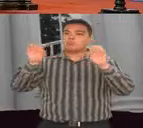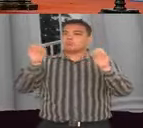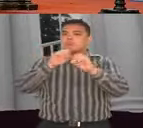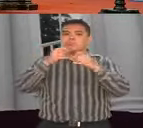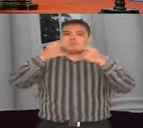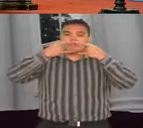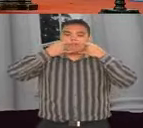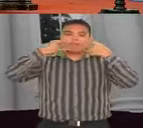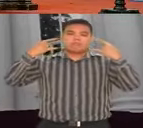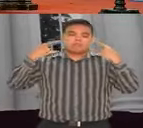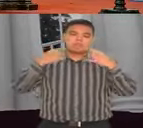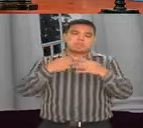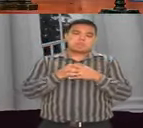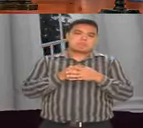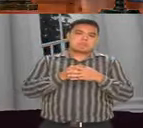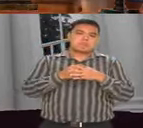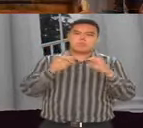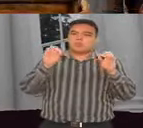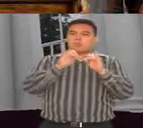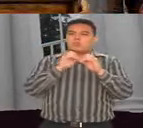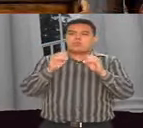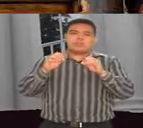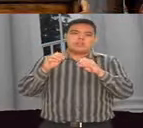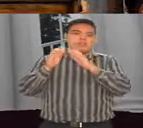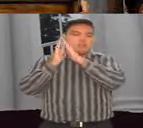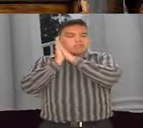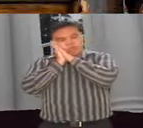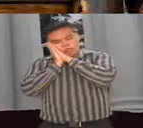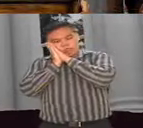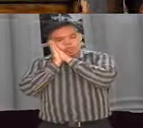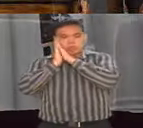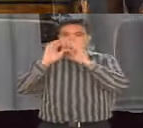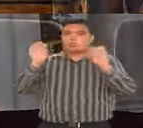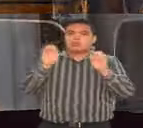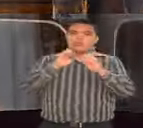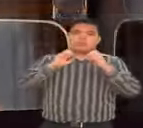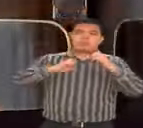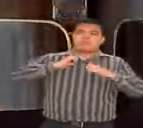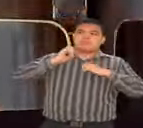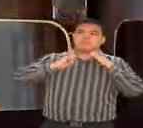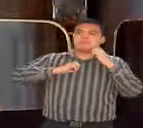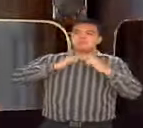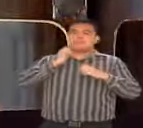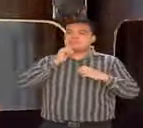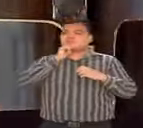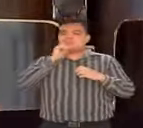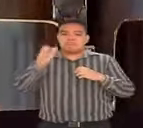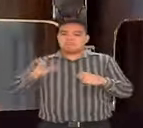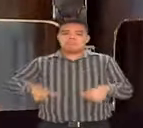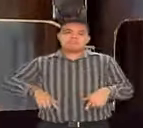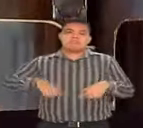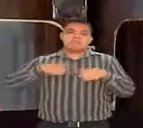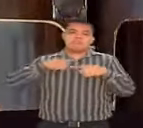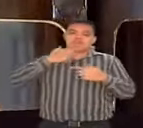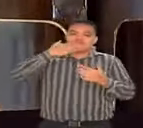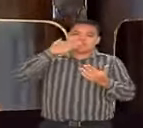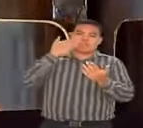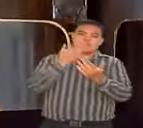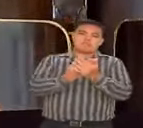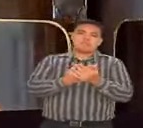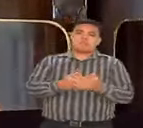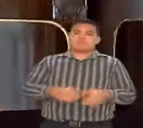magmas. Huwag kay tarong tug, huwag kay tarong exercise. You are not living a healthy lifestyle. So,